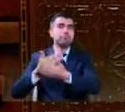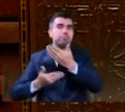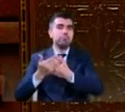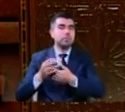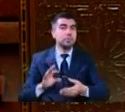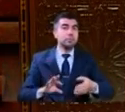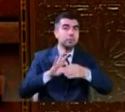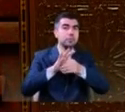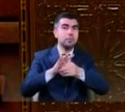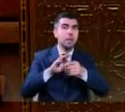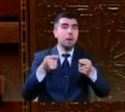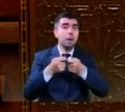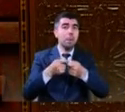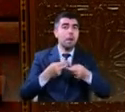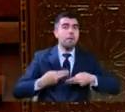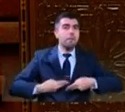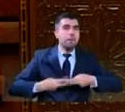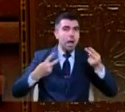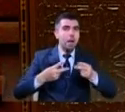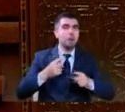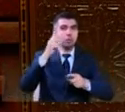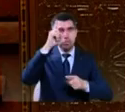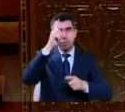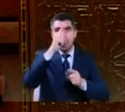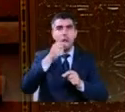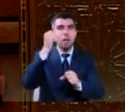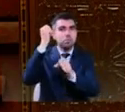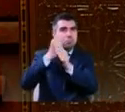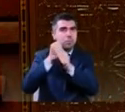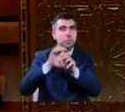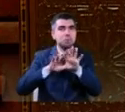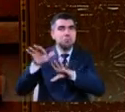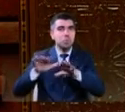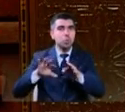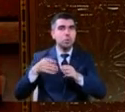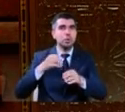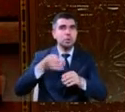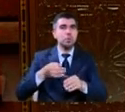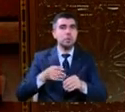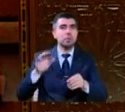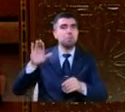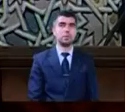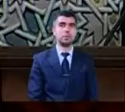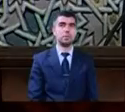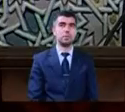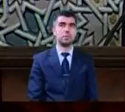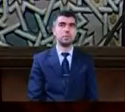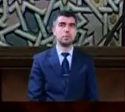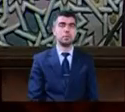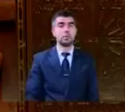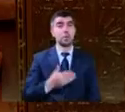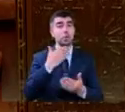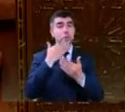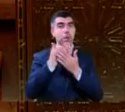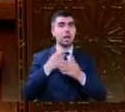توقيع الاتفاقية سيبدأ الإعداد للعمل على هذه الدراسة في هذا المقطع ديال إيميل شيل تنغير. شكرا الرئيس.